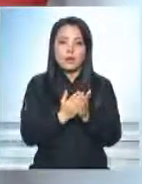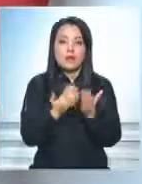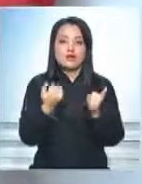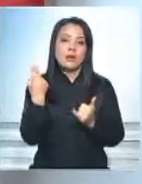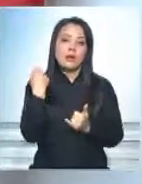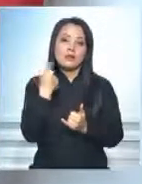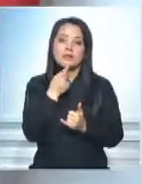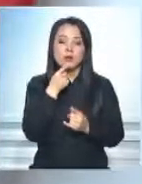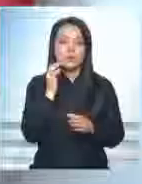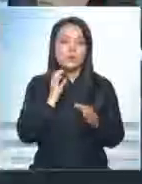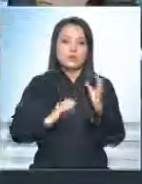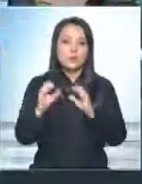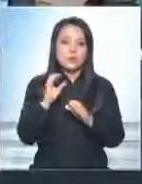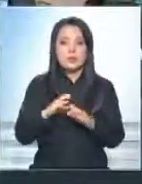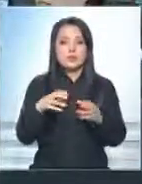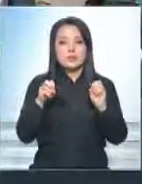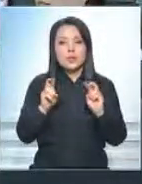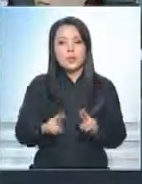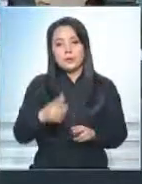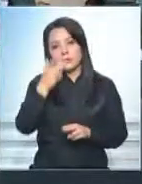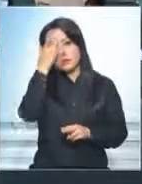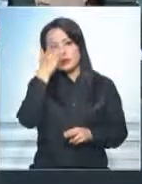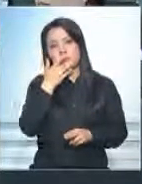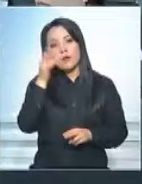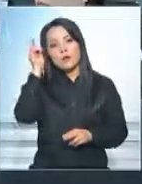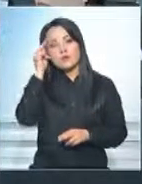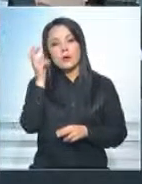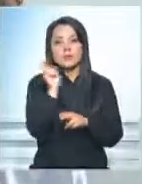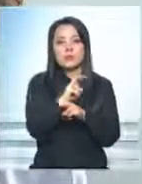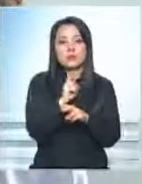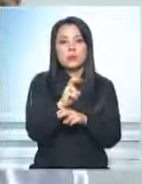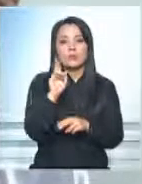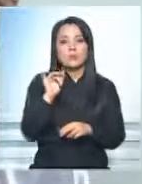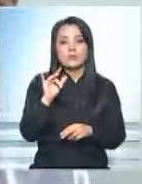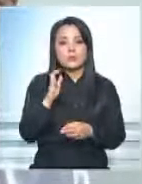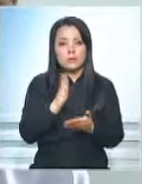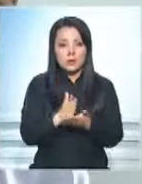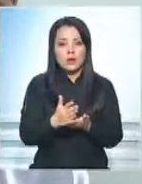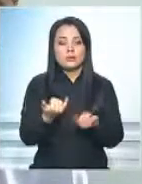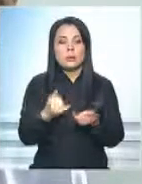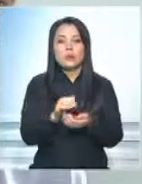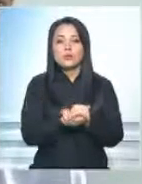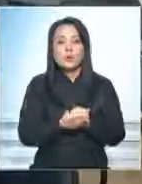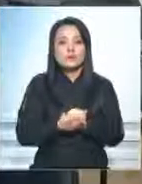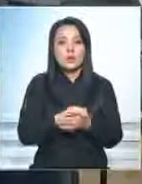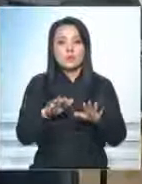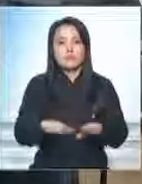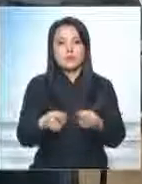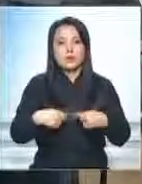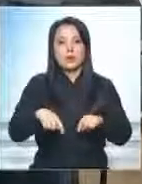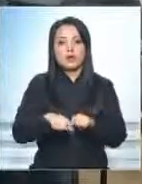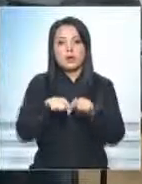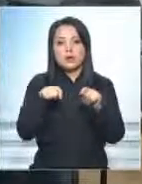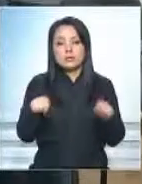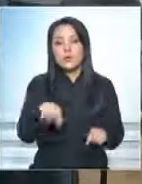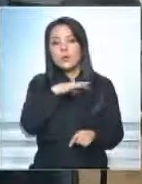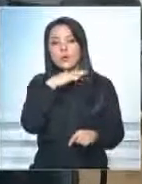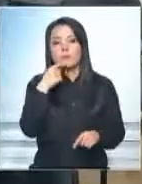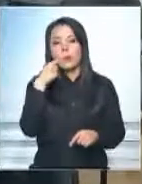бағдарламамызда 1-2 курста сабақтар 2 тілде өтеді, ал 3 курстан бастап сабақтардың 30%